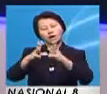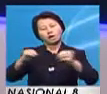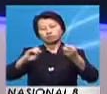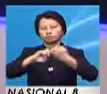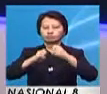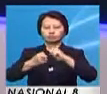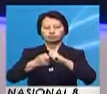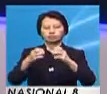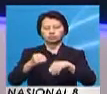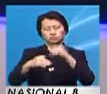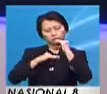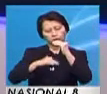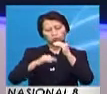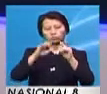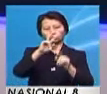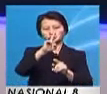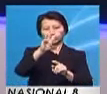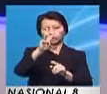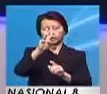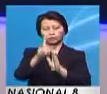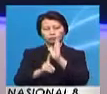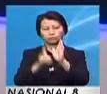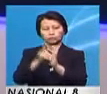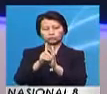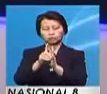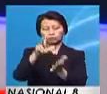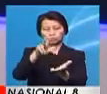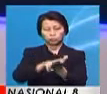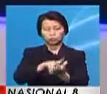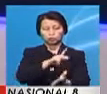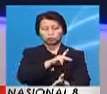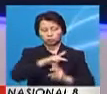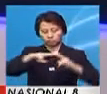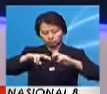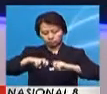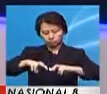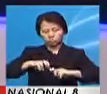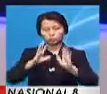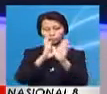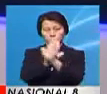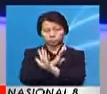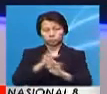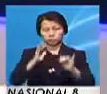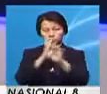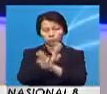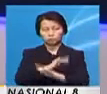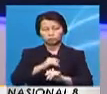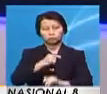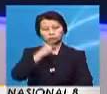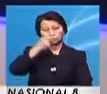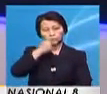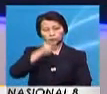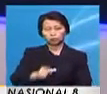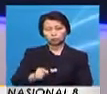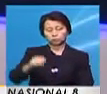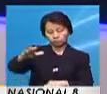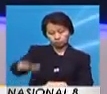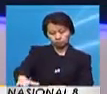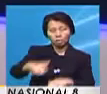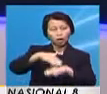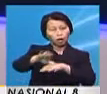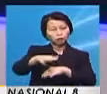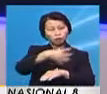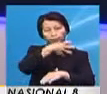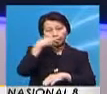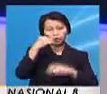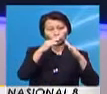kurang daripada tempoh 26 jam. Mengesahkannya, Ketua Jabatan Siasatan Jenayah Sarawak SAC Dev Kumar berkata, mangsa dihantar pulang